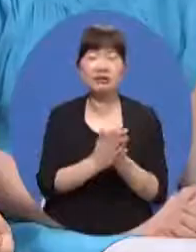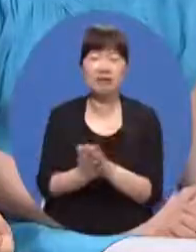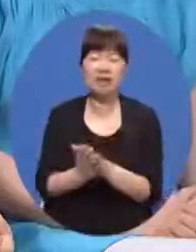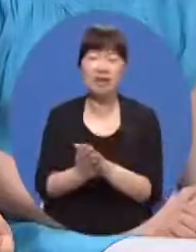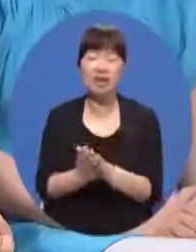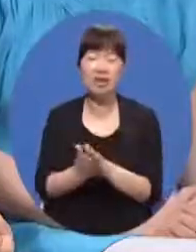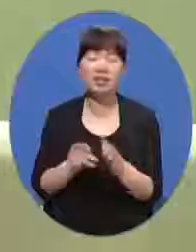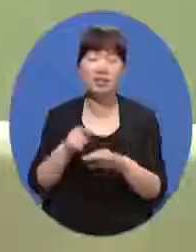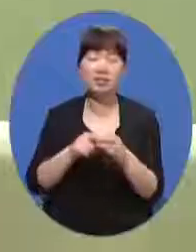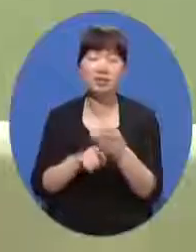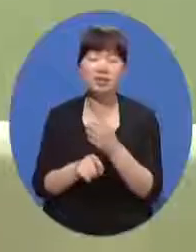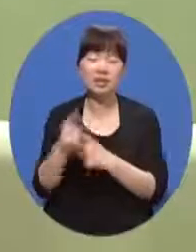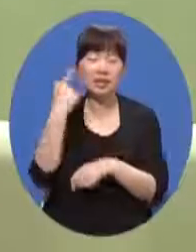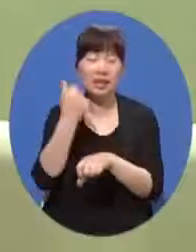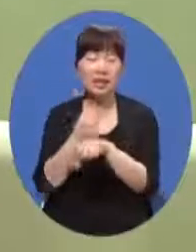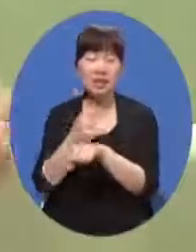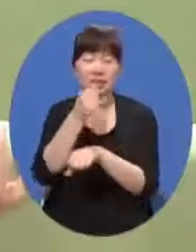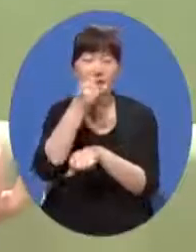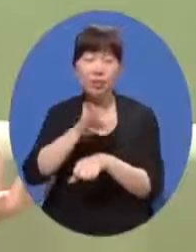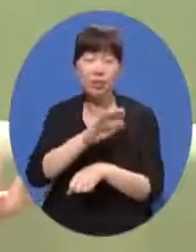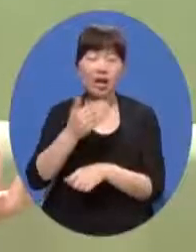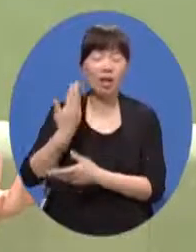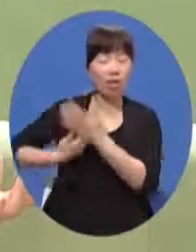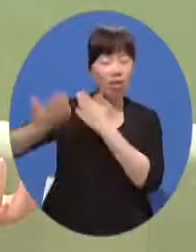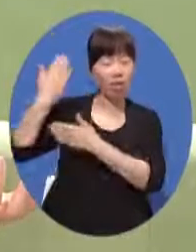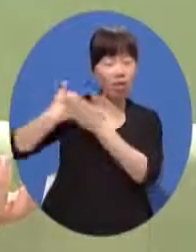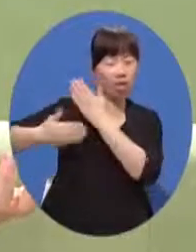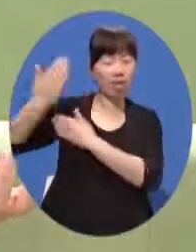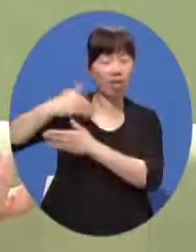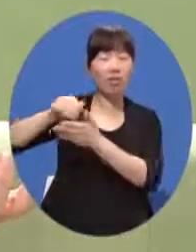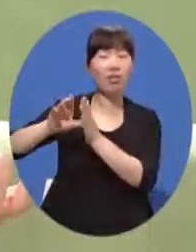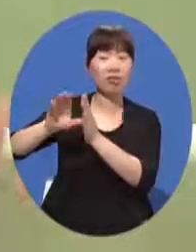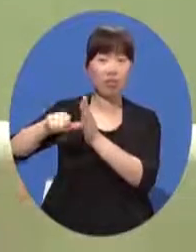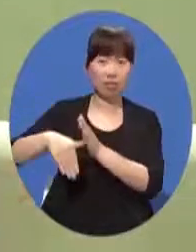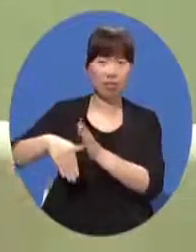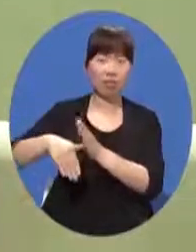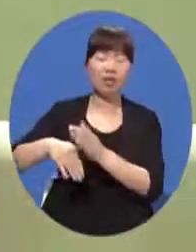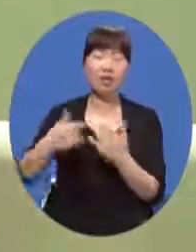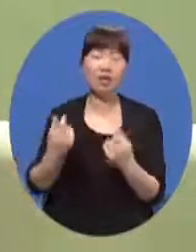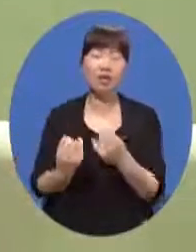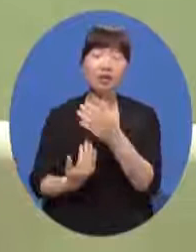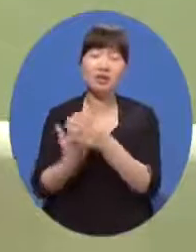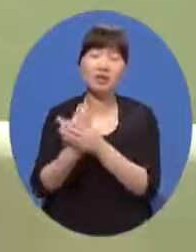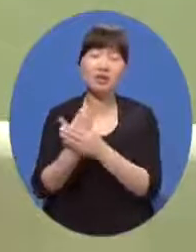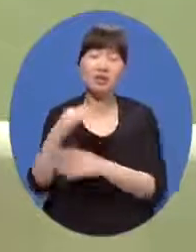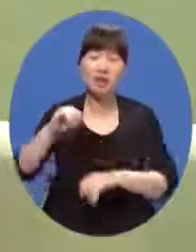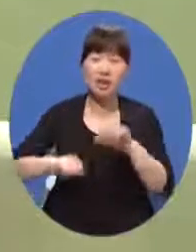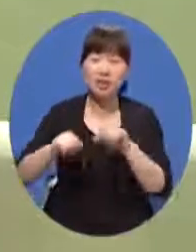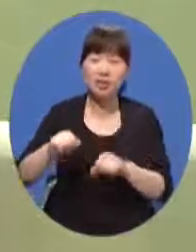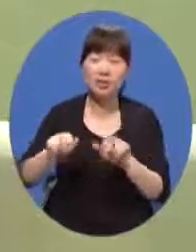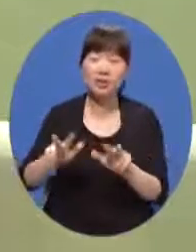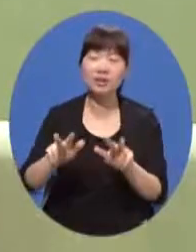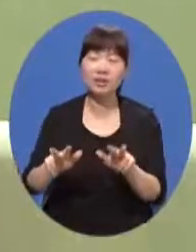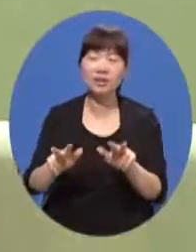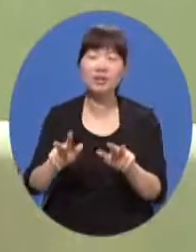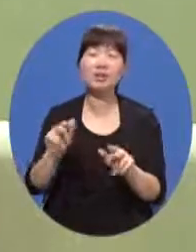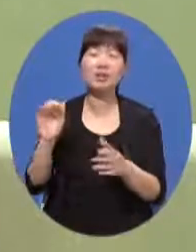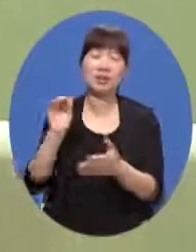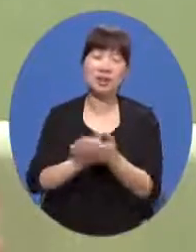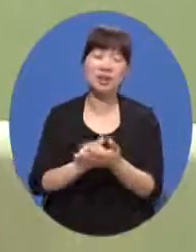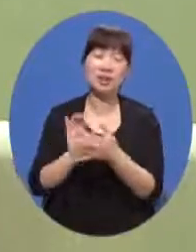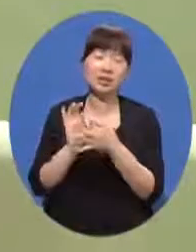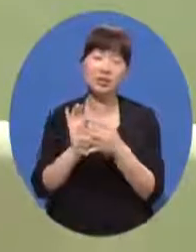그래서 진화심리학이라는 거는 우리 원시사회 때 네, 그때에 일어났던 행동이 지금